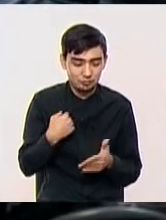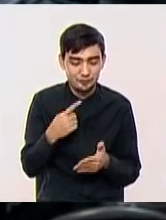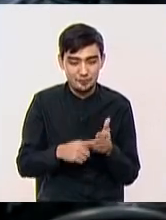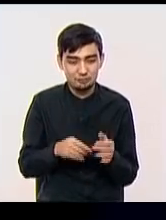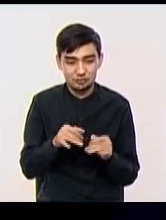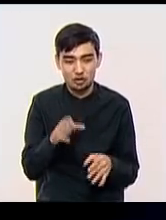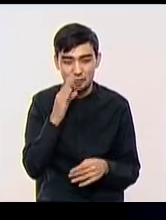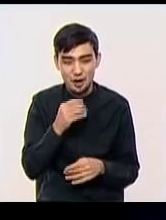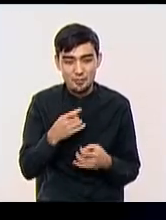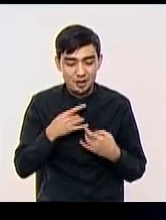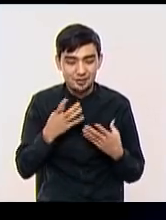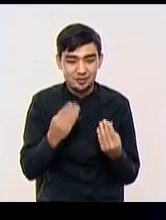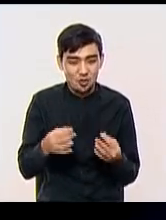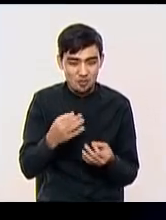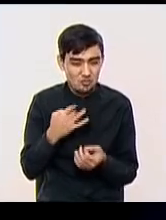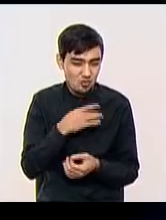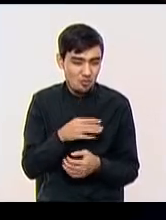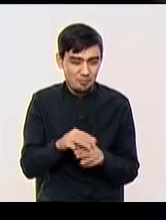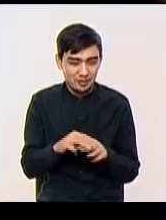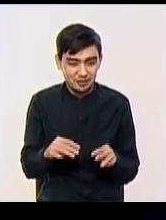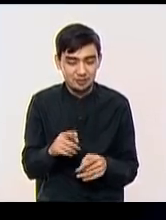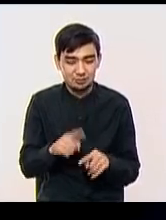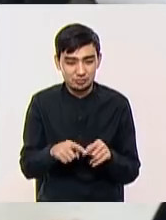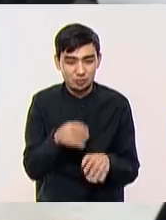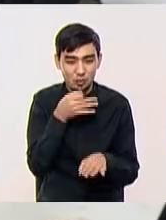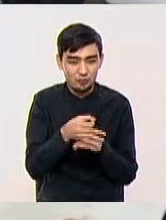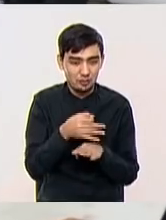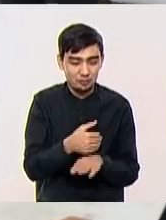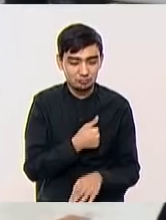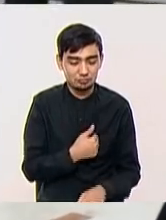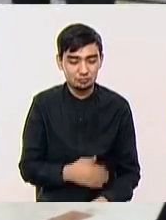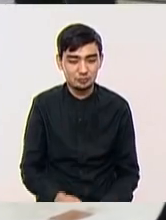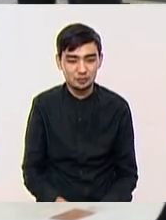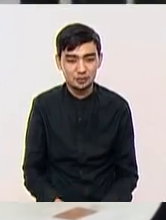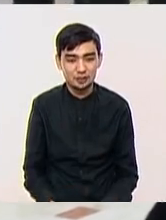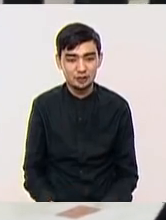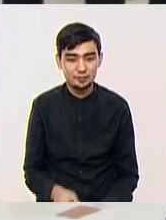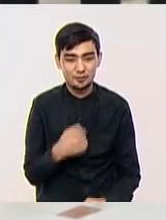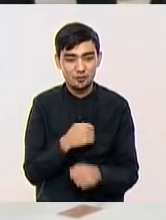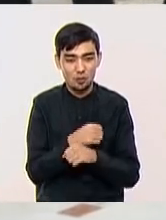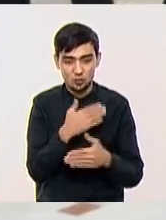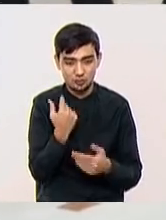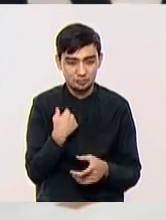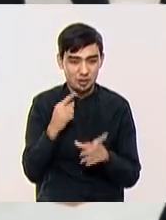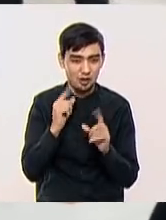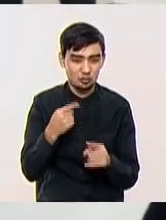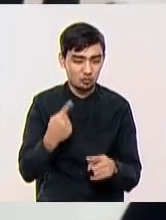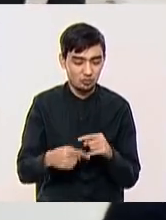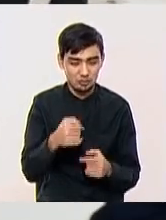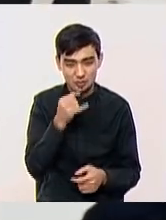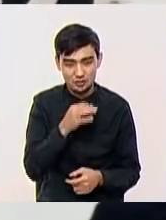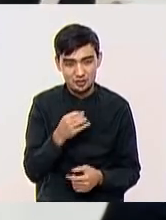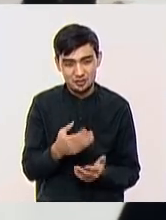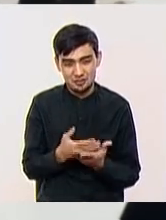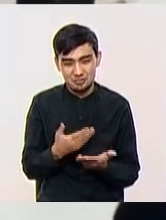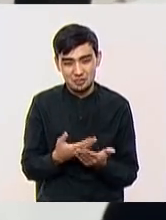Ал мейрам қарсаңында қарбалас көп деген министр асыға жауап берді. Бізде демалыс жоқ, соңғы мен еш жаққа шықпаймын. Көп